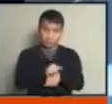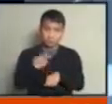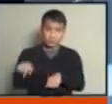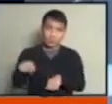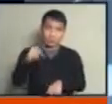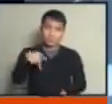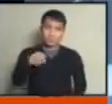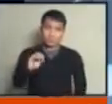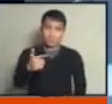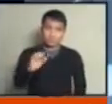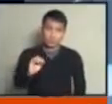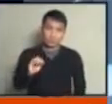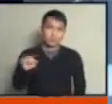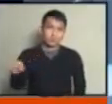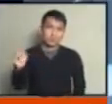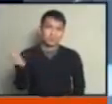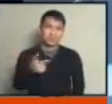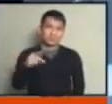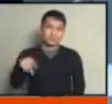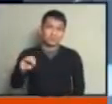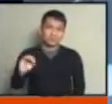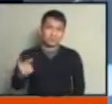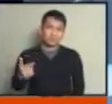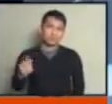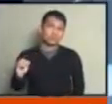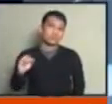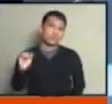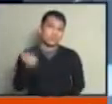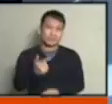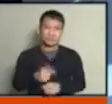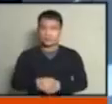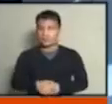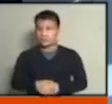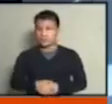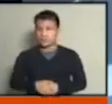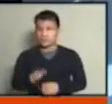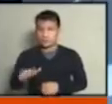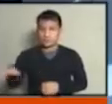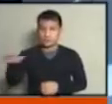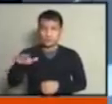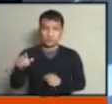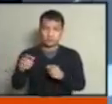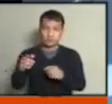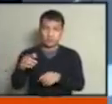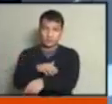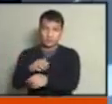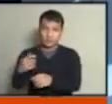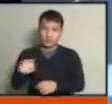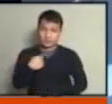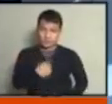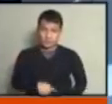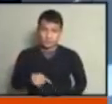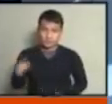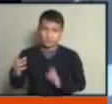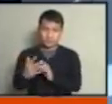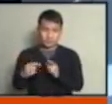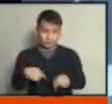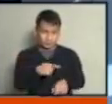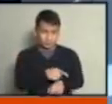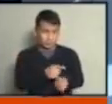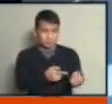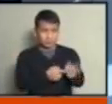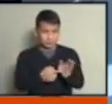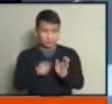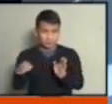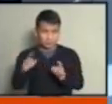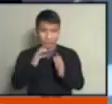Pogo. Puro mga Pogo po yan, sir. Oso mga Pogo. Oo. Ito mga Chinese na kanyang kachat. Kinumprantan mo na po si Mrs. tungkol